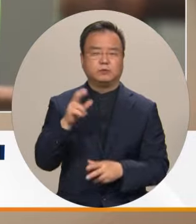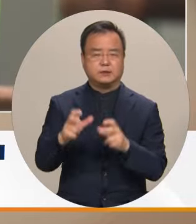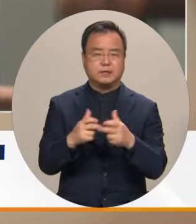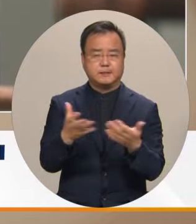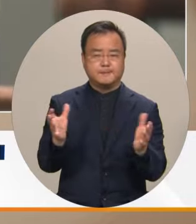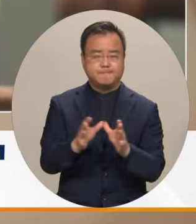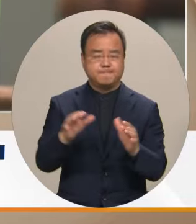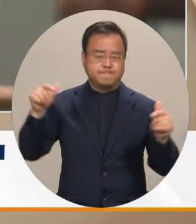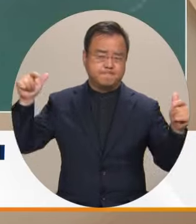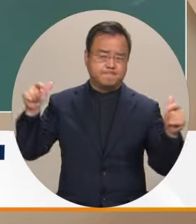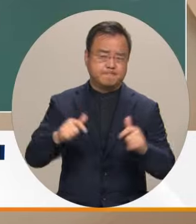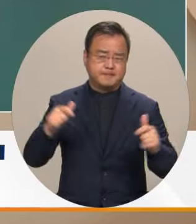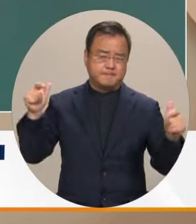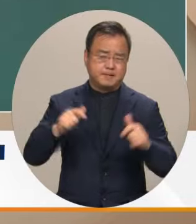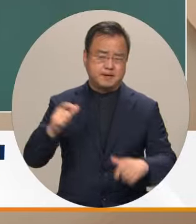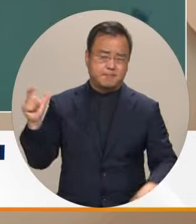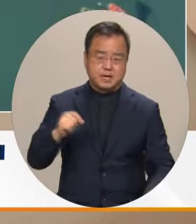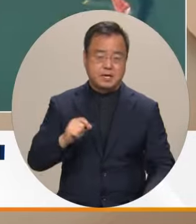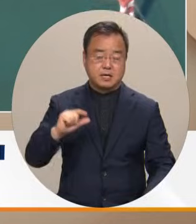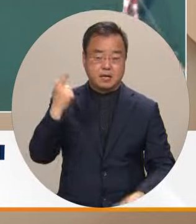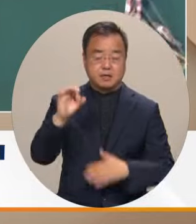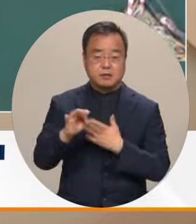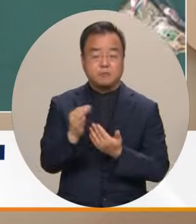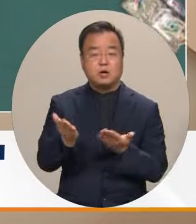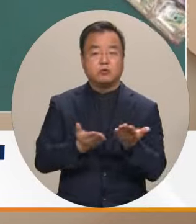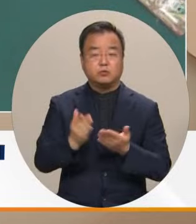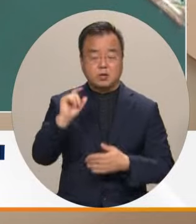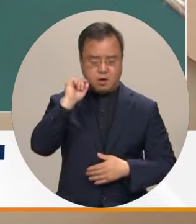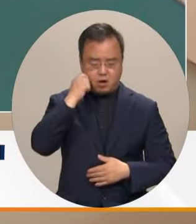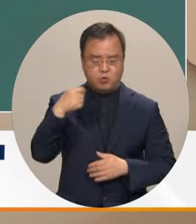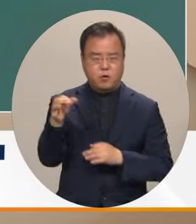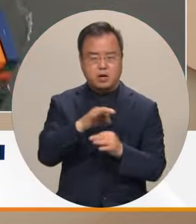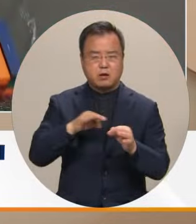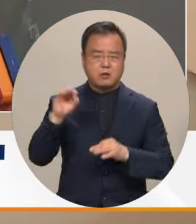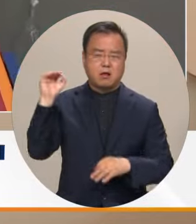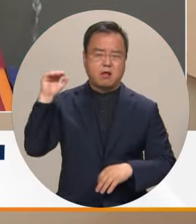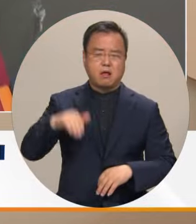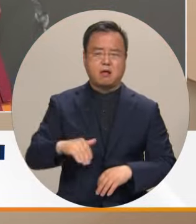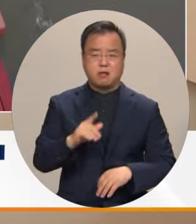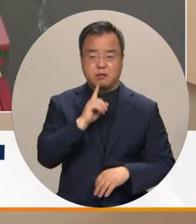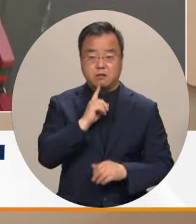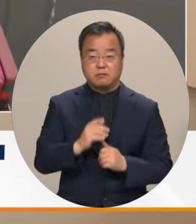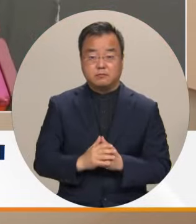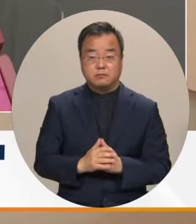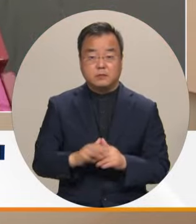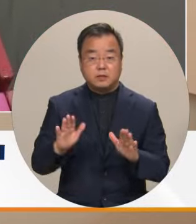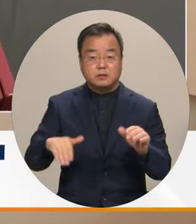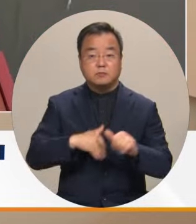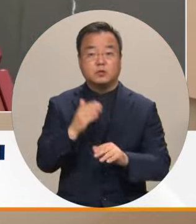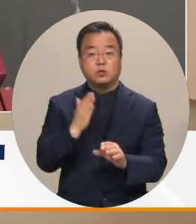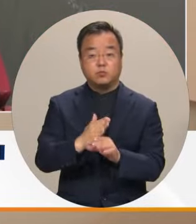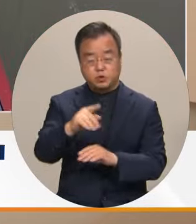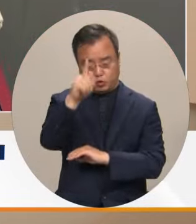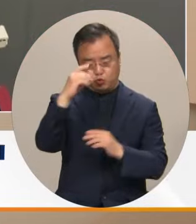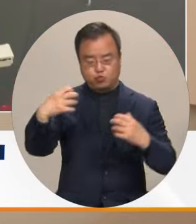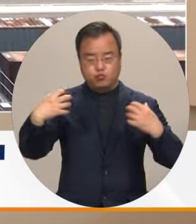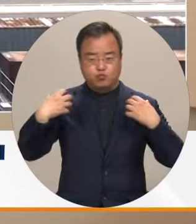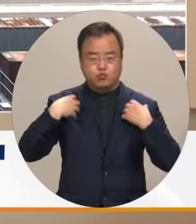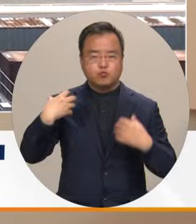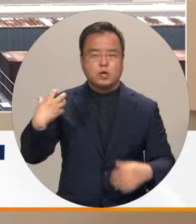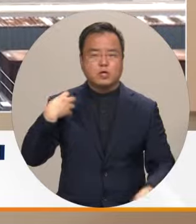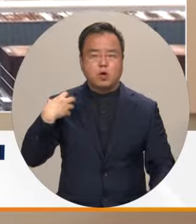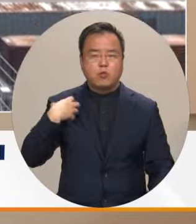산업계가 배출량을신속하게줄이지못하면수출에 타격을입고경쟁에서뒤처질수있습니다 .이런상황에서 정부